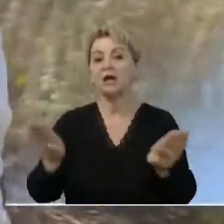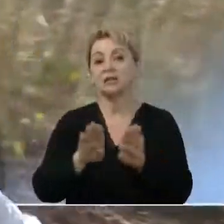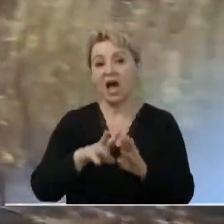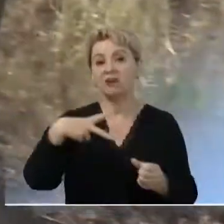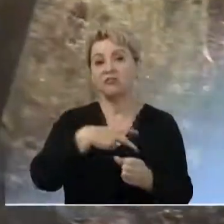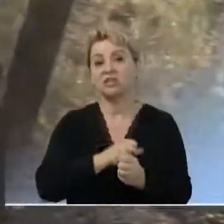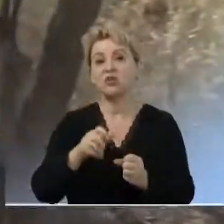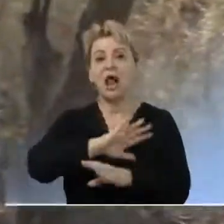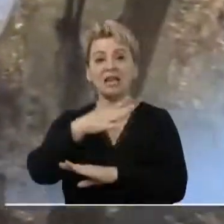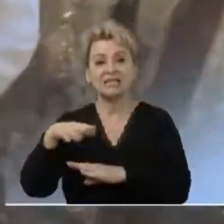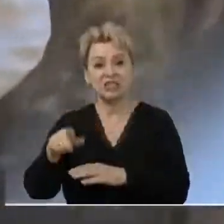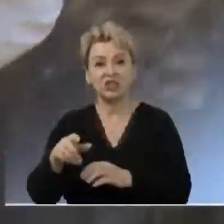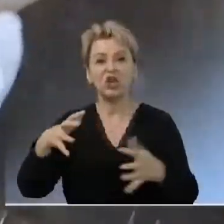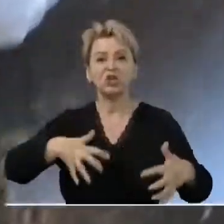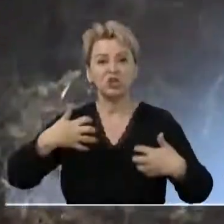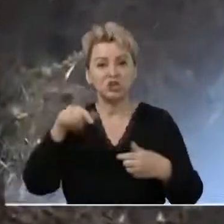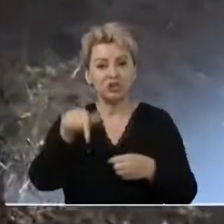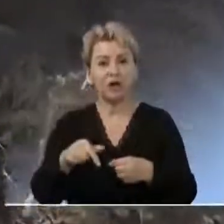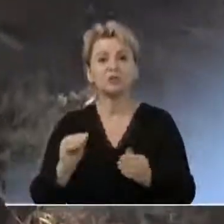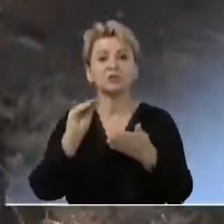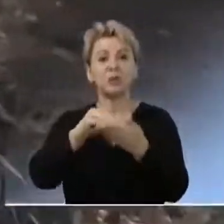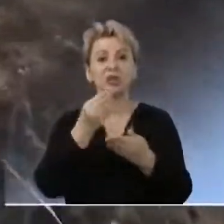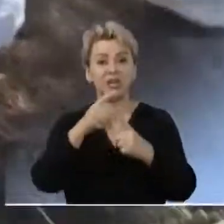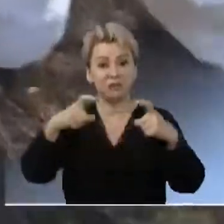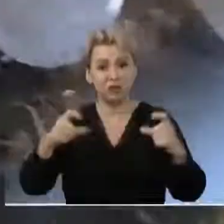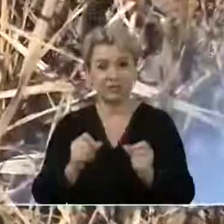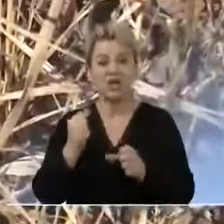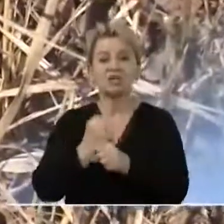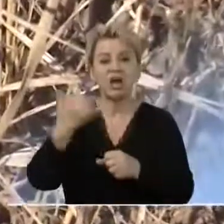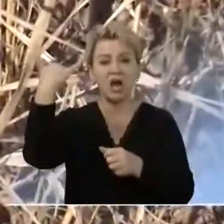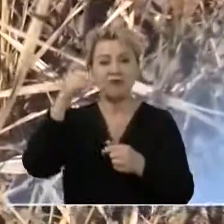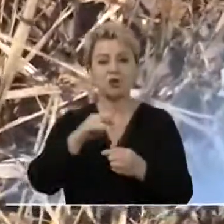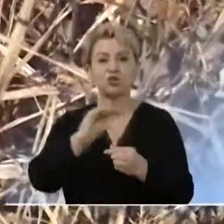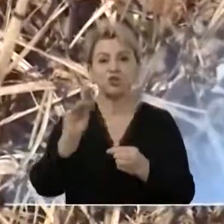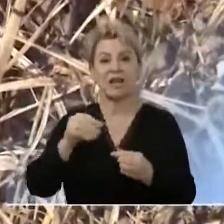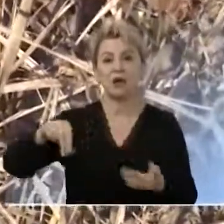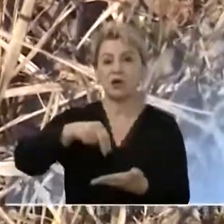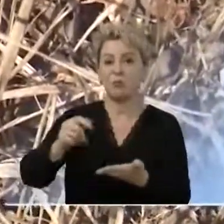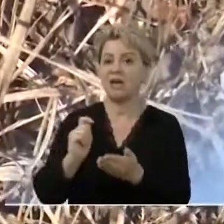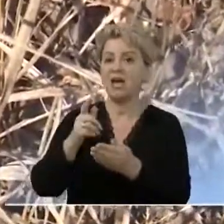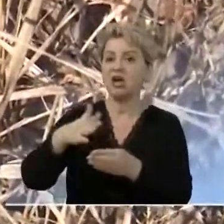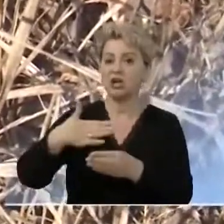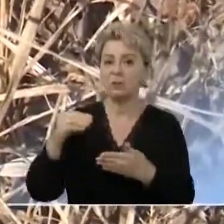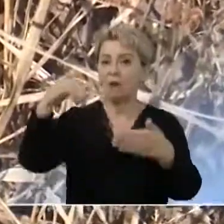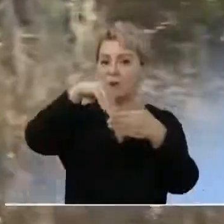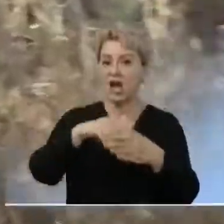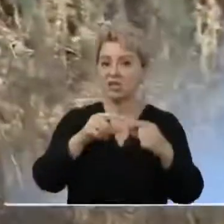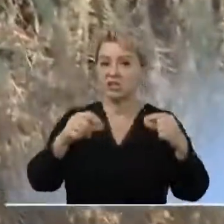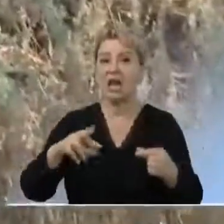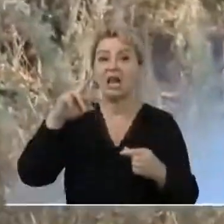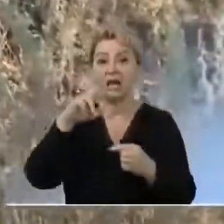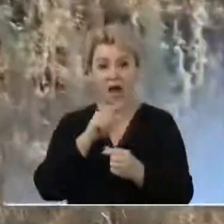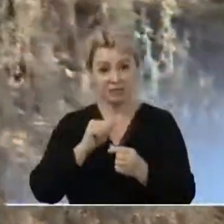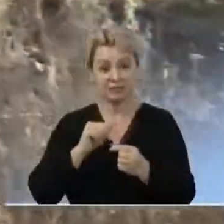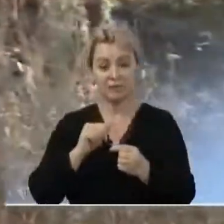вакцинируют лесных хищников с помощью приманки. Брикет сделан из говяжьего жира, рыбной муки, а внутри спрятана капсула с живой